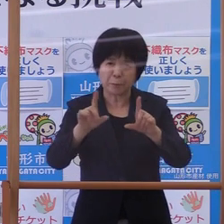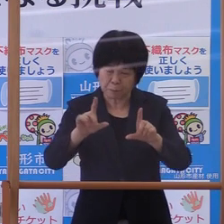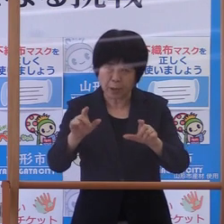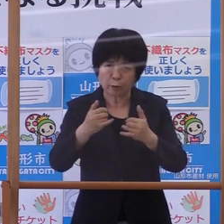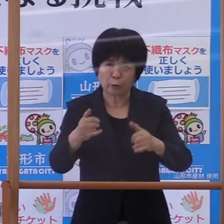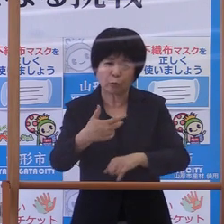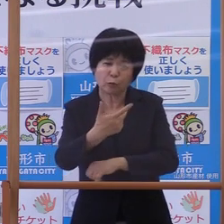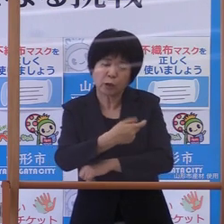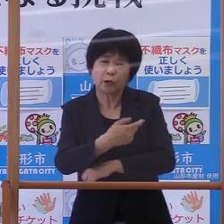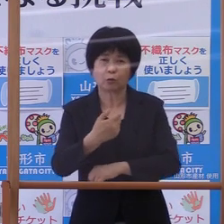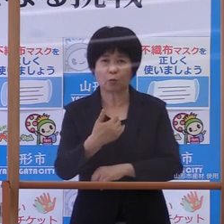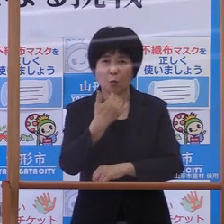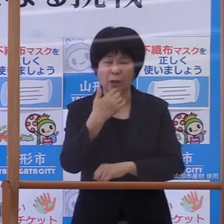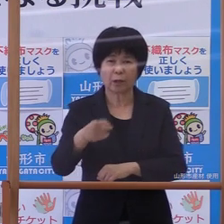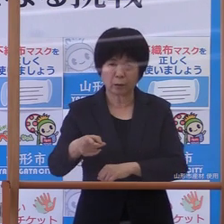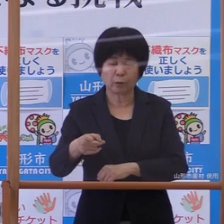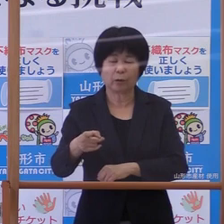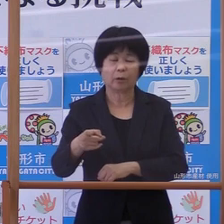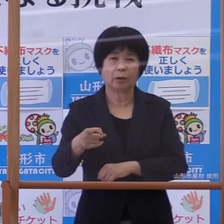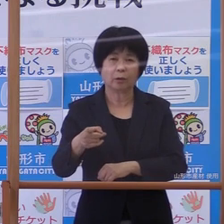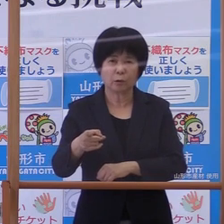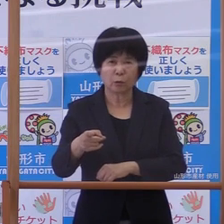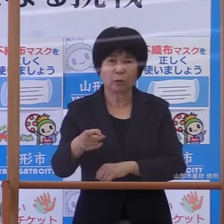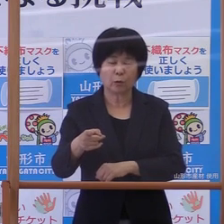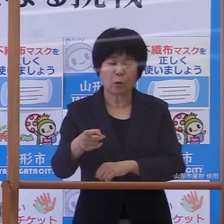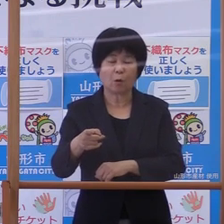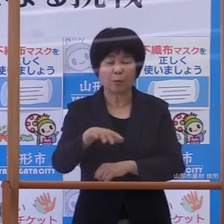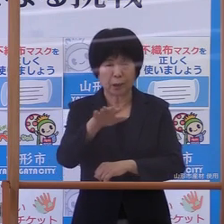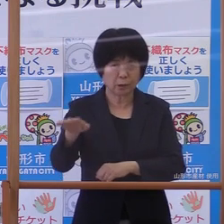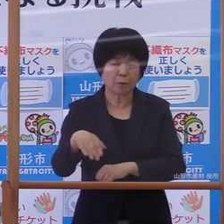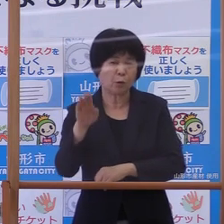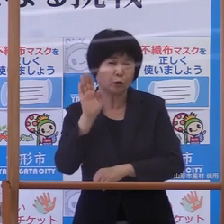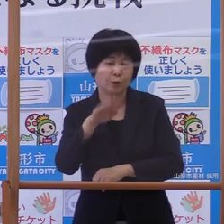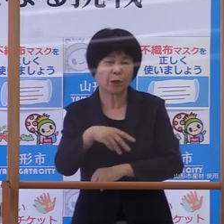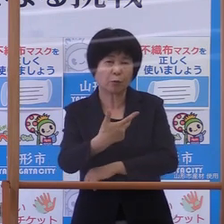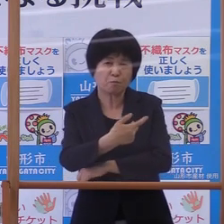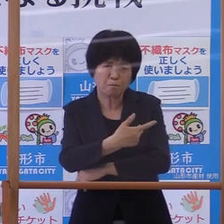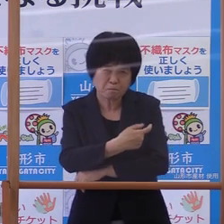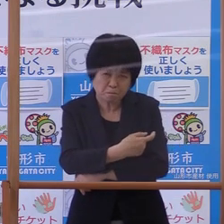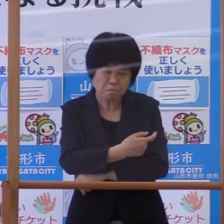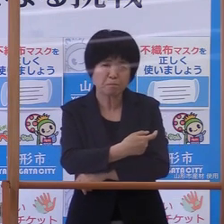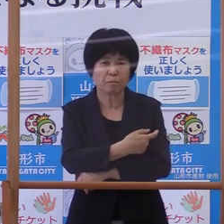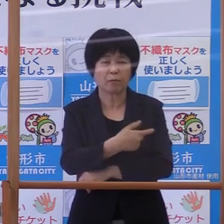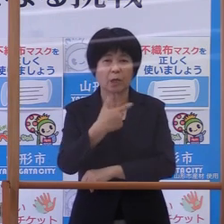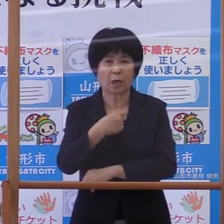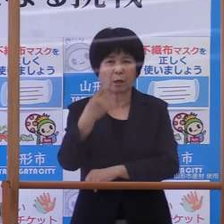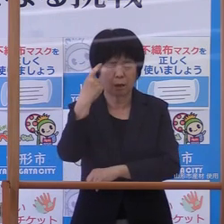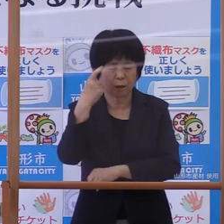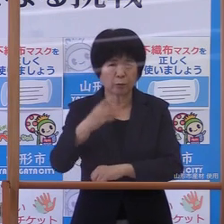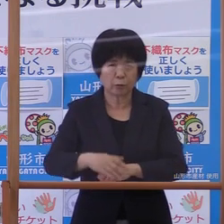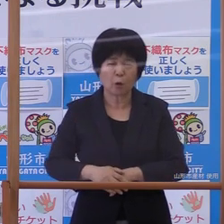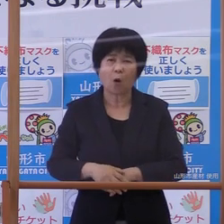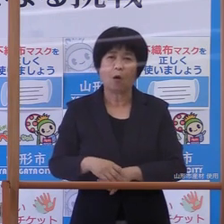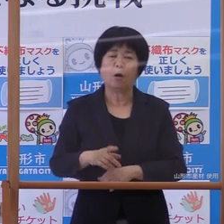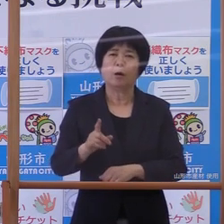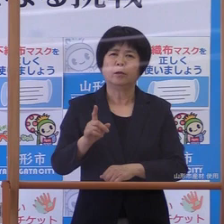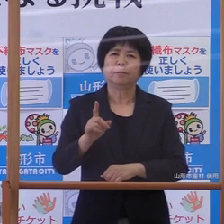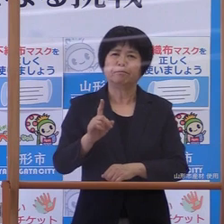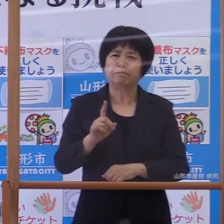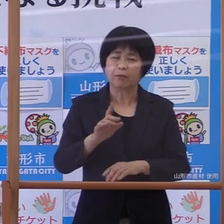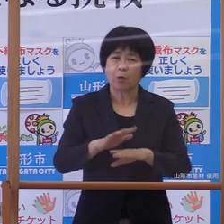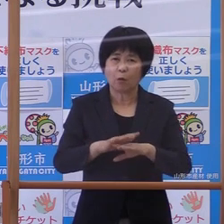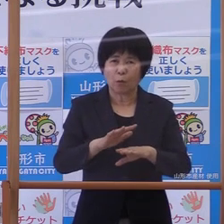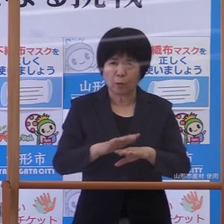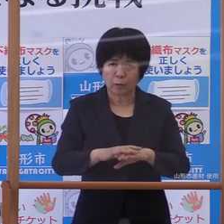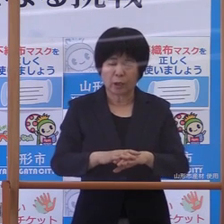りますので、やはりそうした皆様にもなるべくスピーディーにということで考えますとですね、何らかの形で